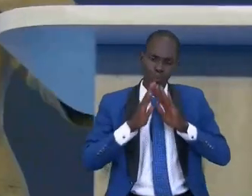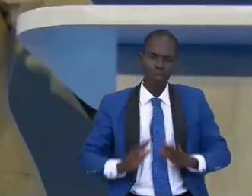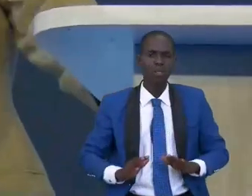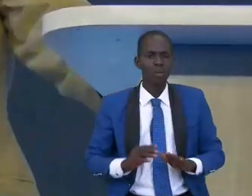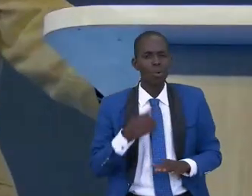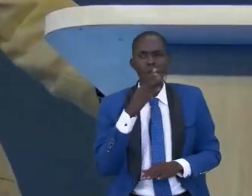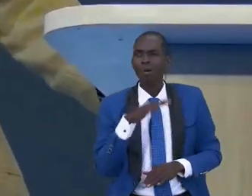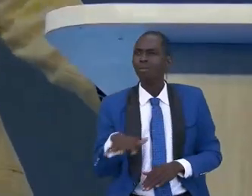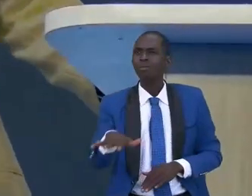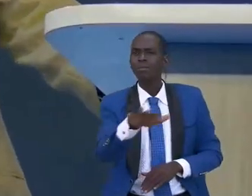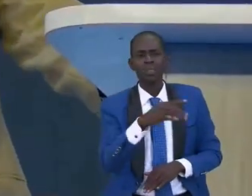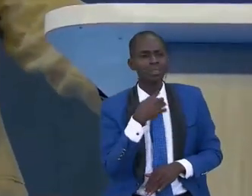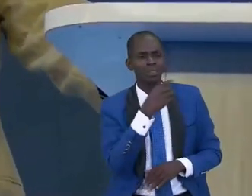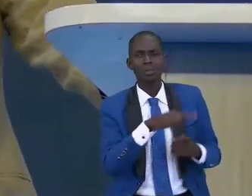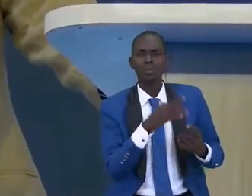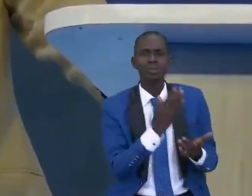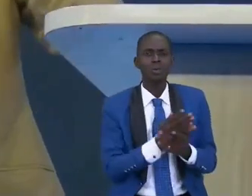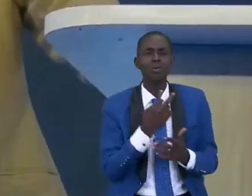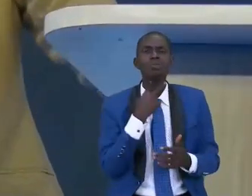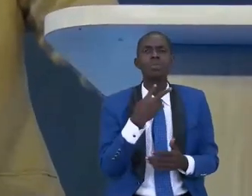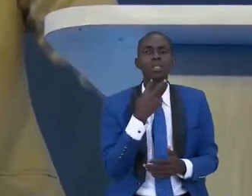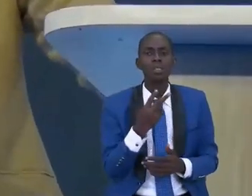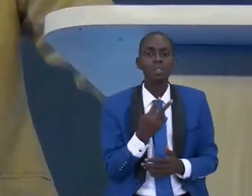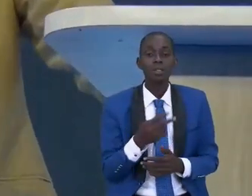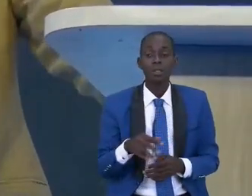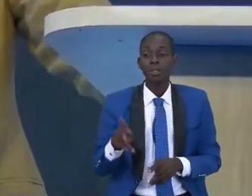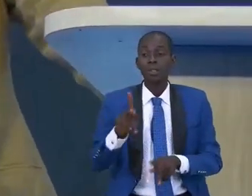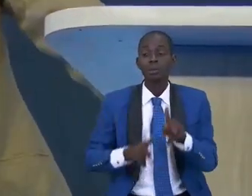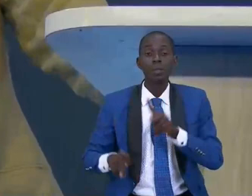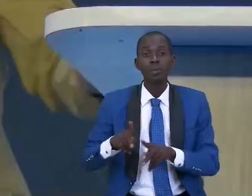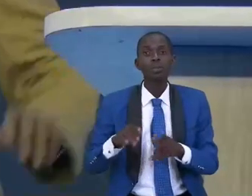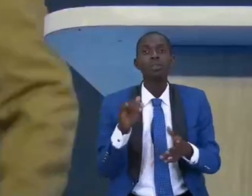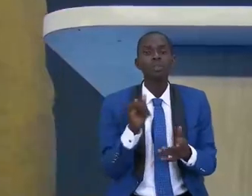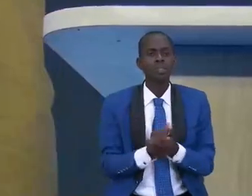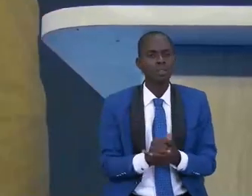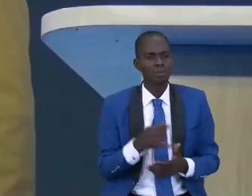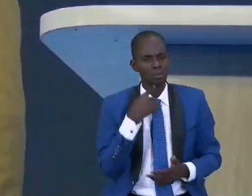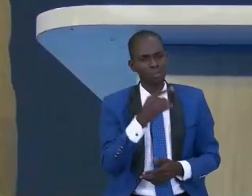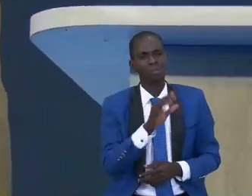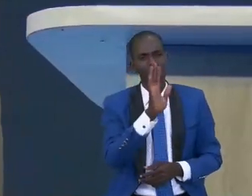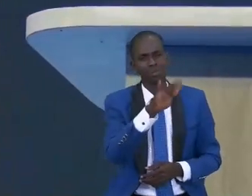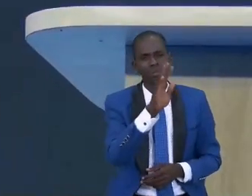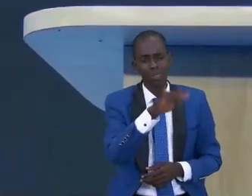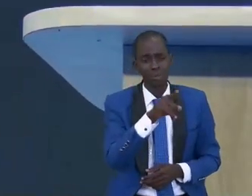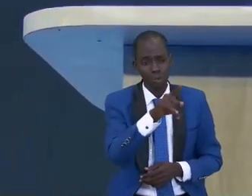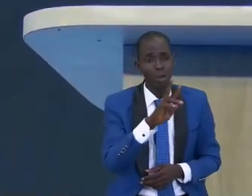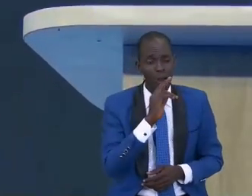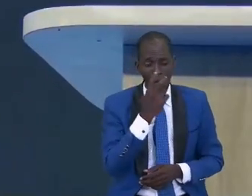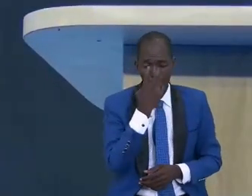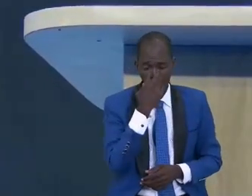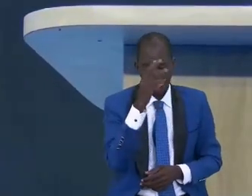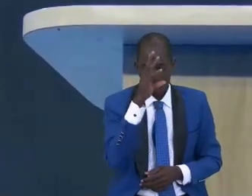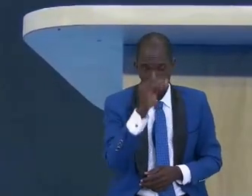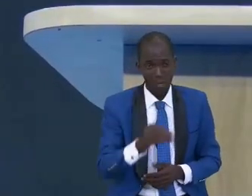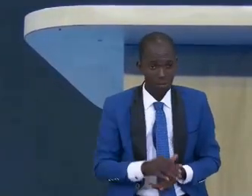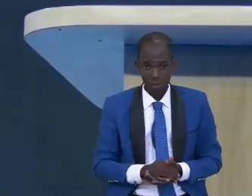ces gens-là? Les gens qui agissent par mérite. Et toi là, tu es